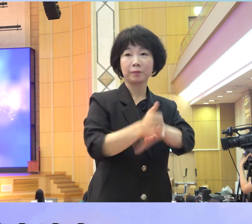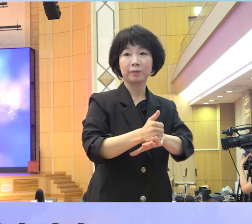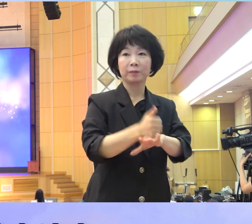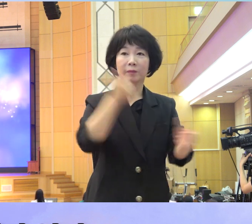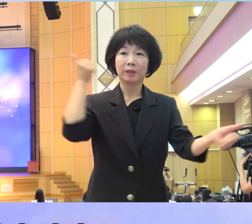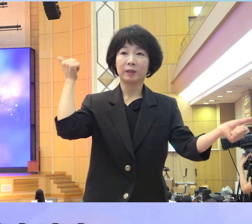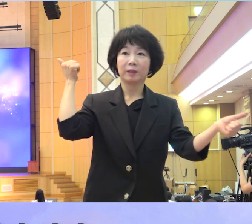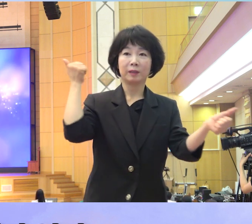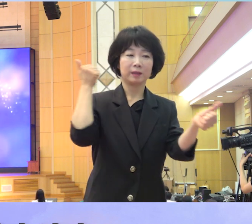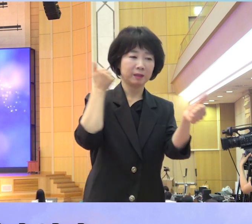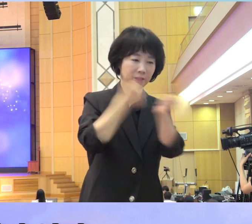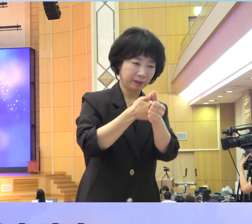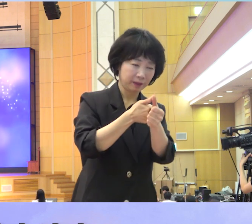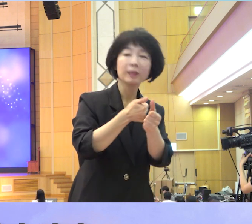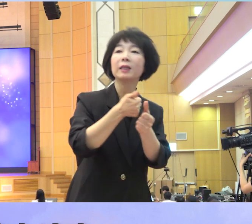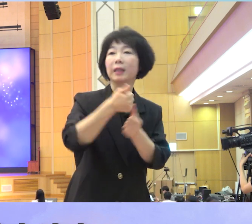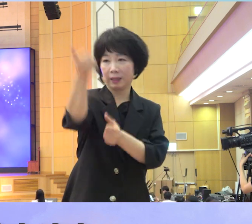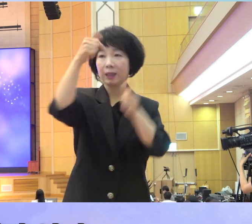최후